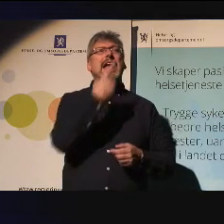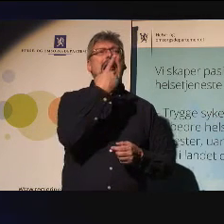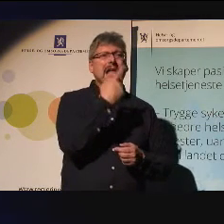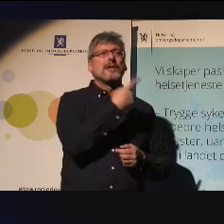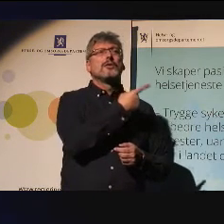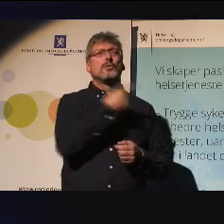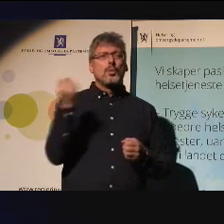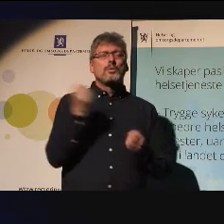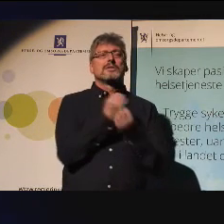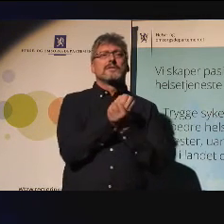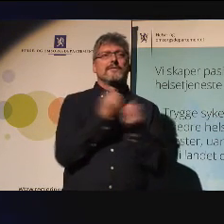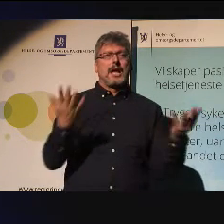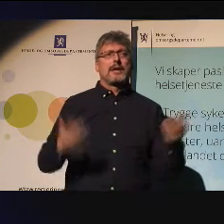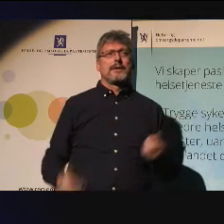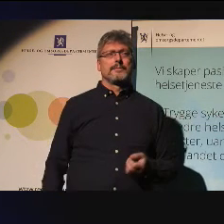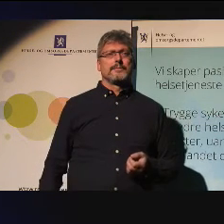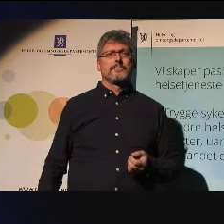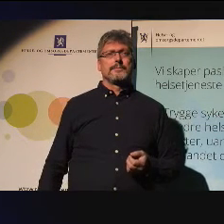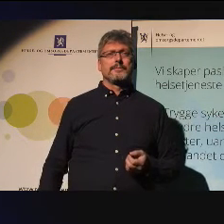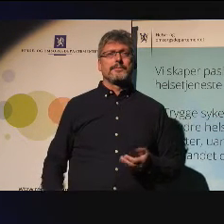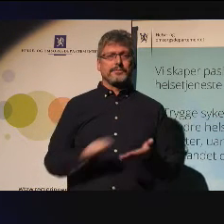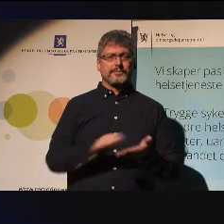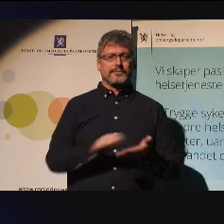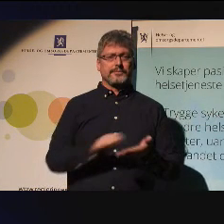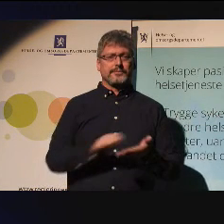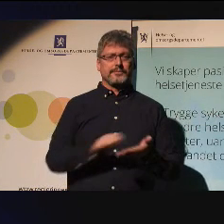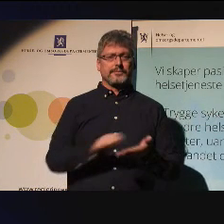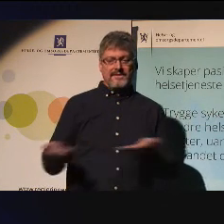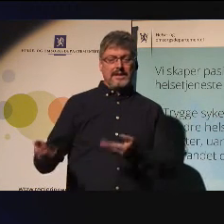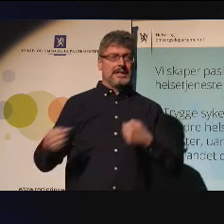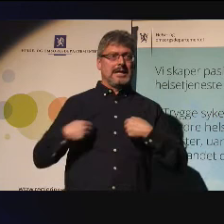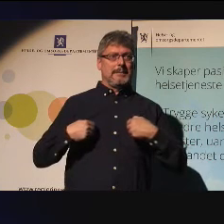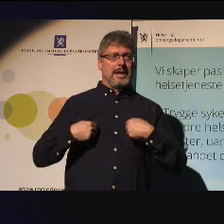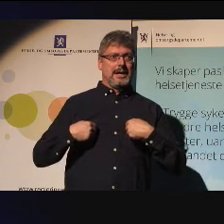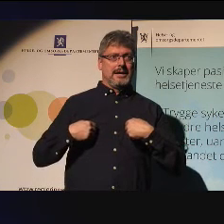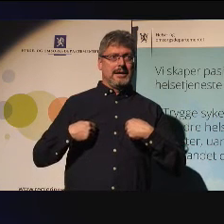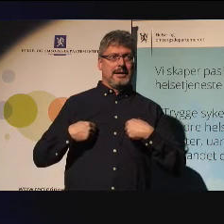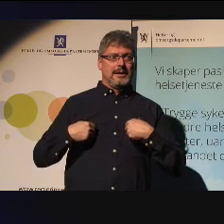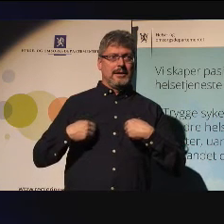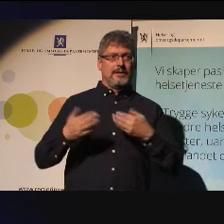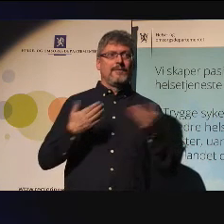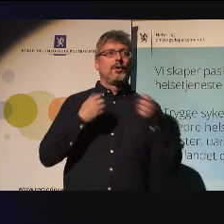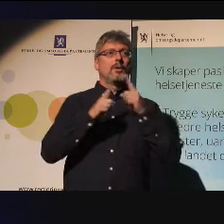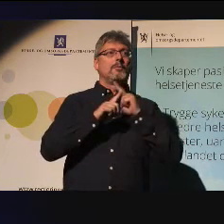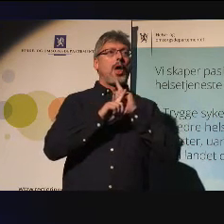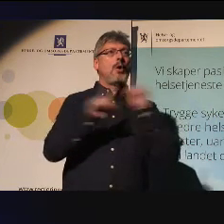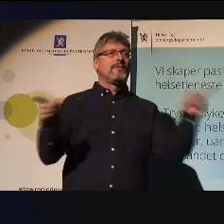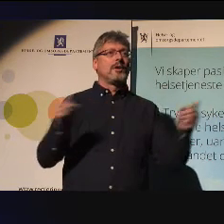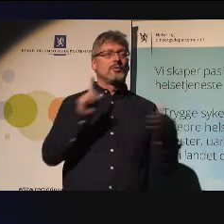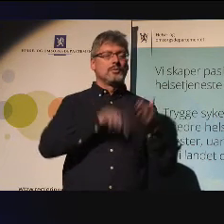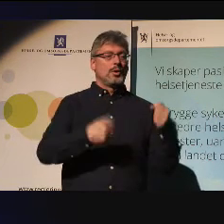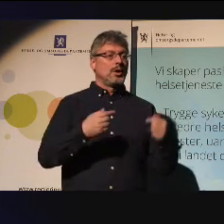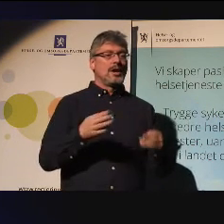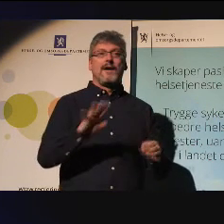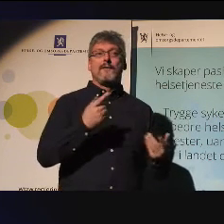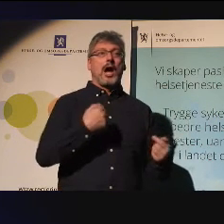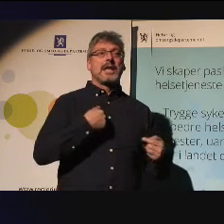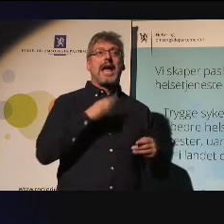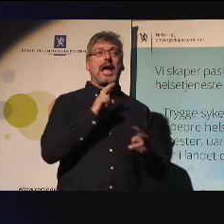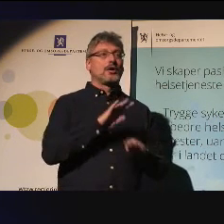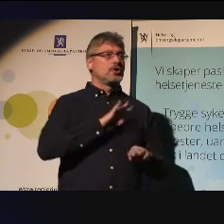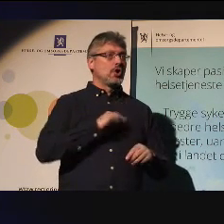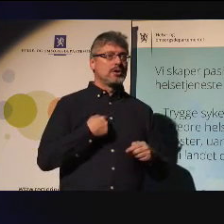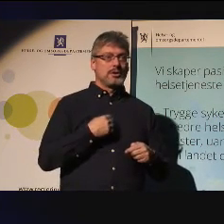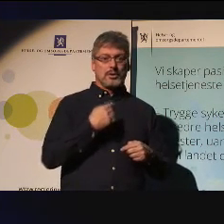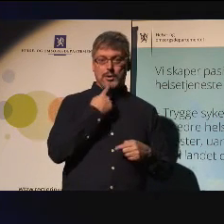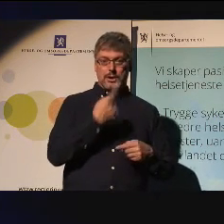1000 flere. Journalisten viste meg dette før de offentliggjorde det, og de spurte hva jeg syntes. Og jeg svarte som